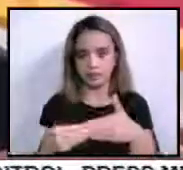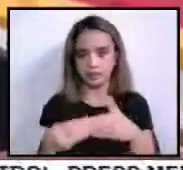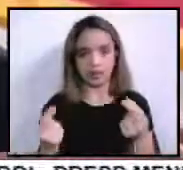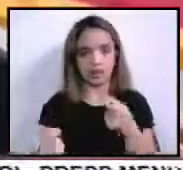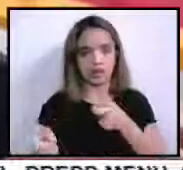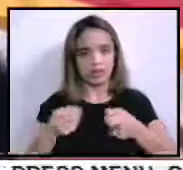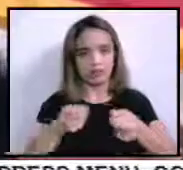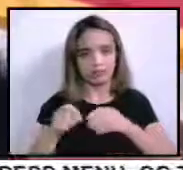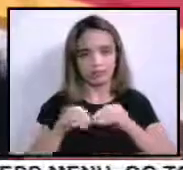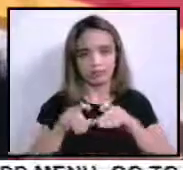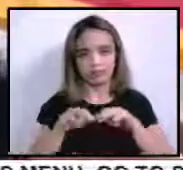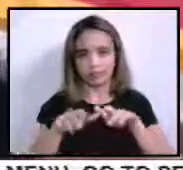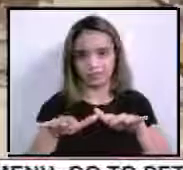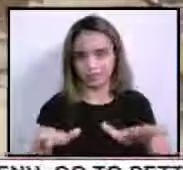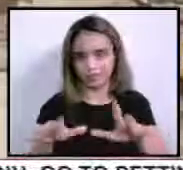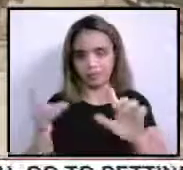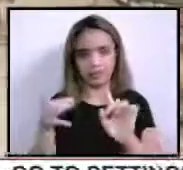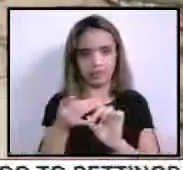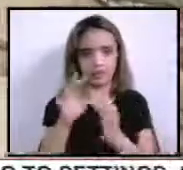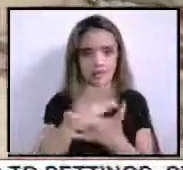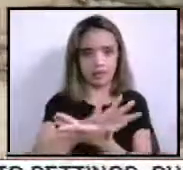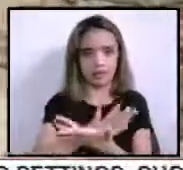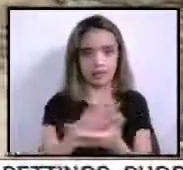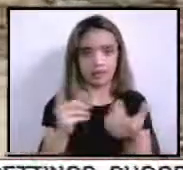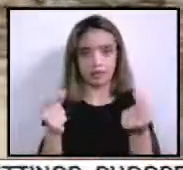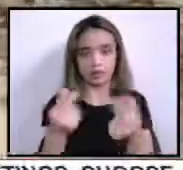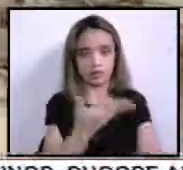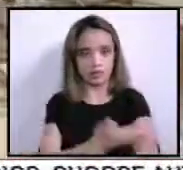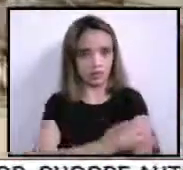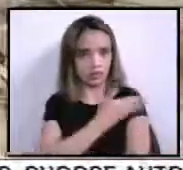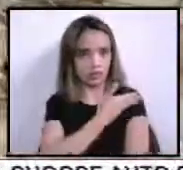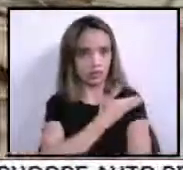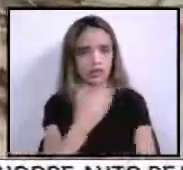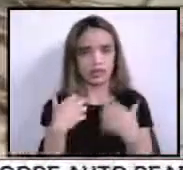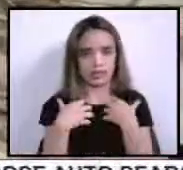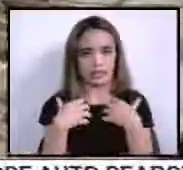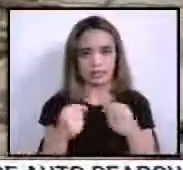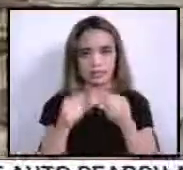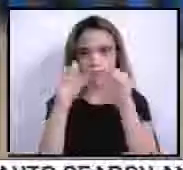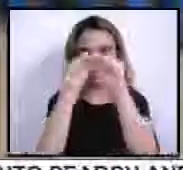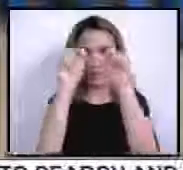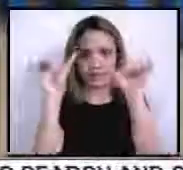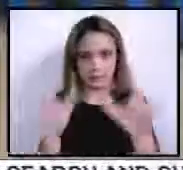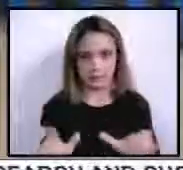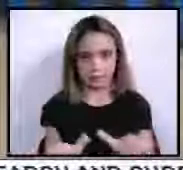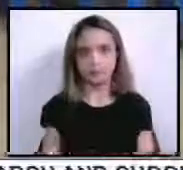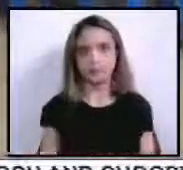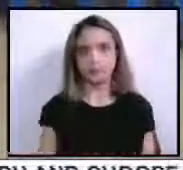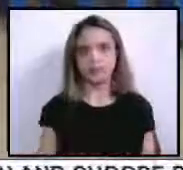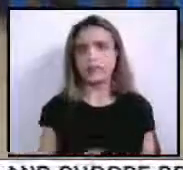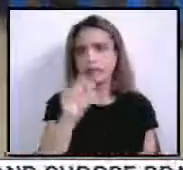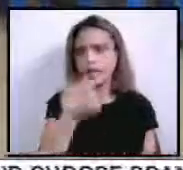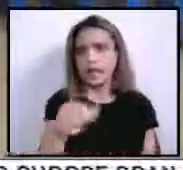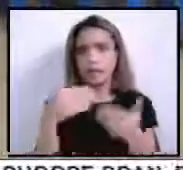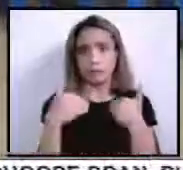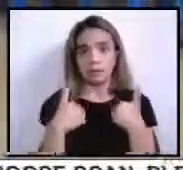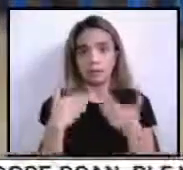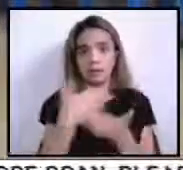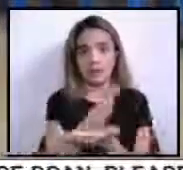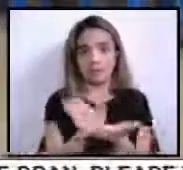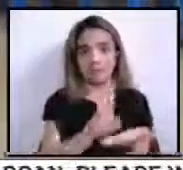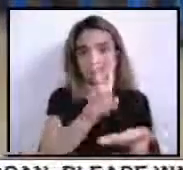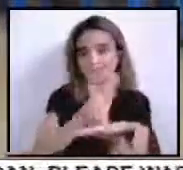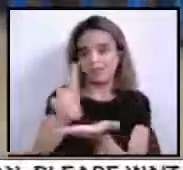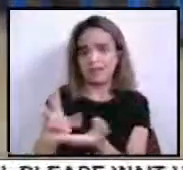we strengthen our healthcare system. Bagamat may ilang lugar sa bansa na nasalanta ng bagyong Odette, pumalo na sa 47 million na